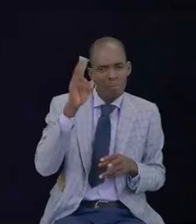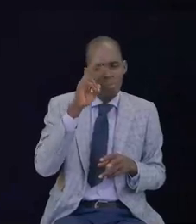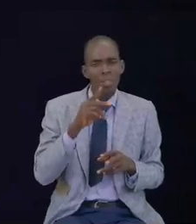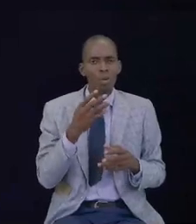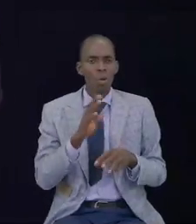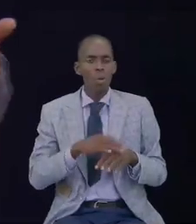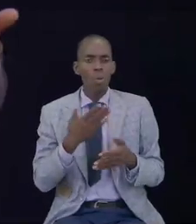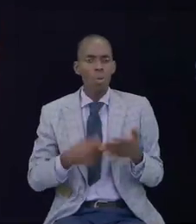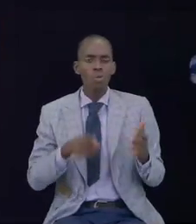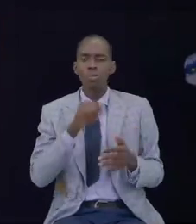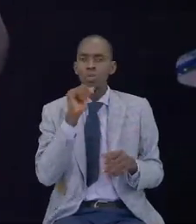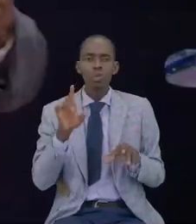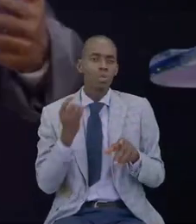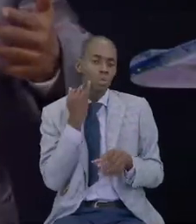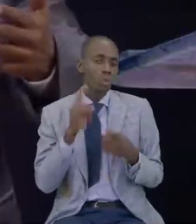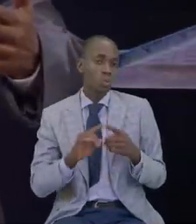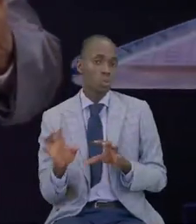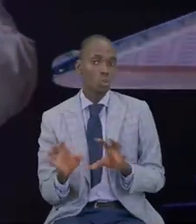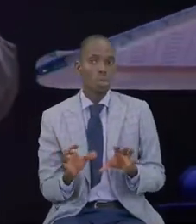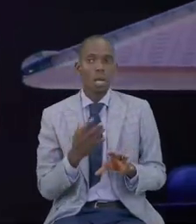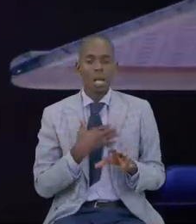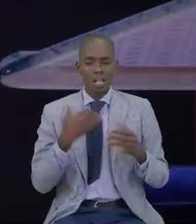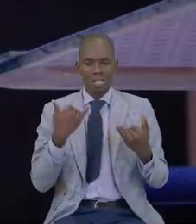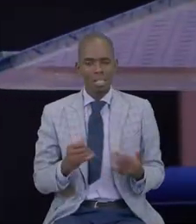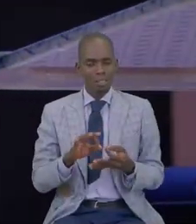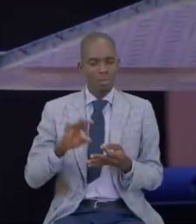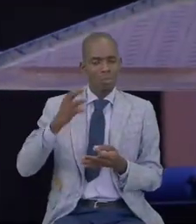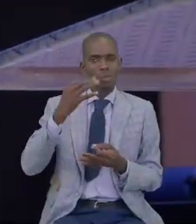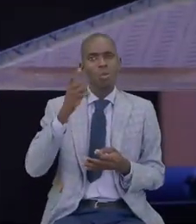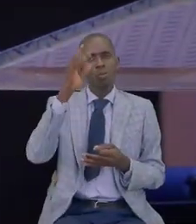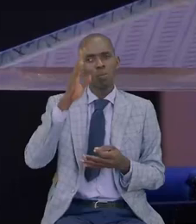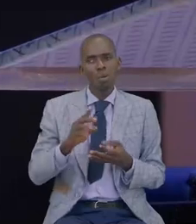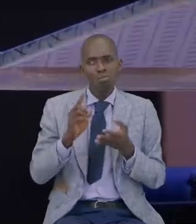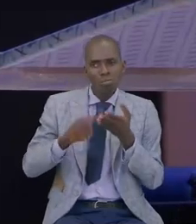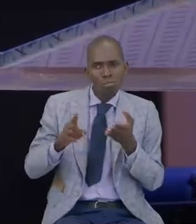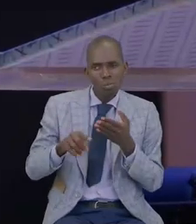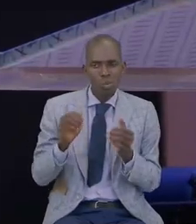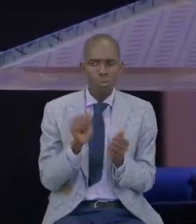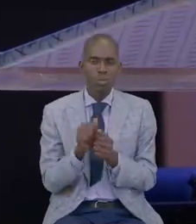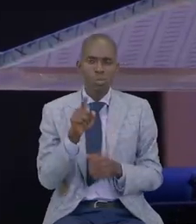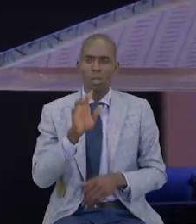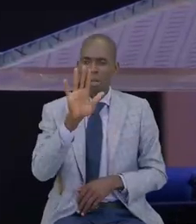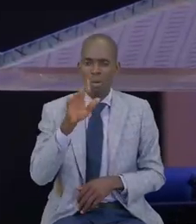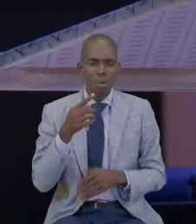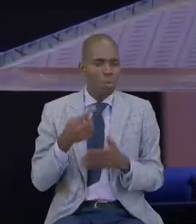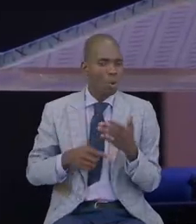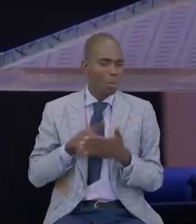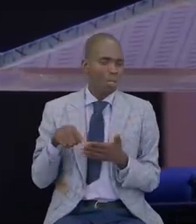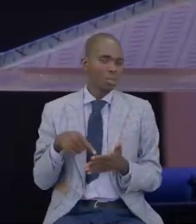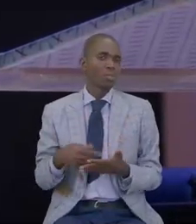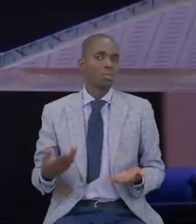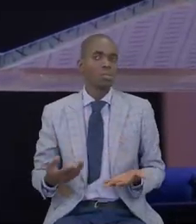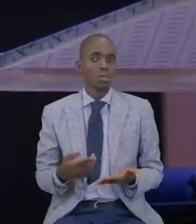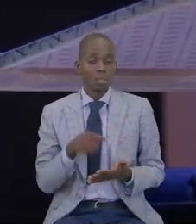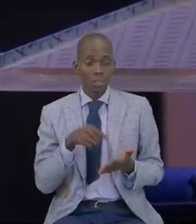Maintenant, l'Esprit de Dieu maintenant est en train de te parler pour te dire ceci. Cet homme-là, avec qui tu marches,